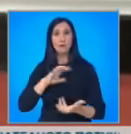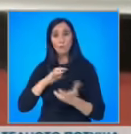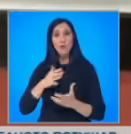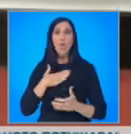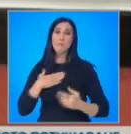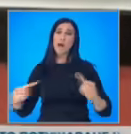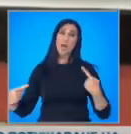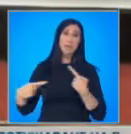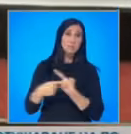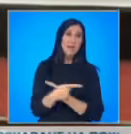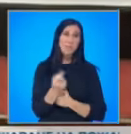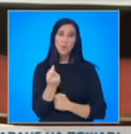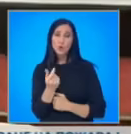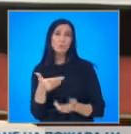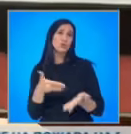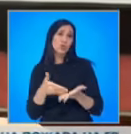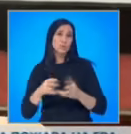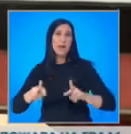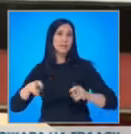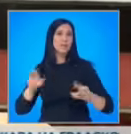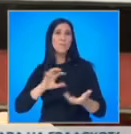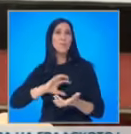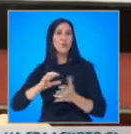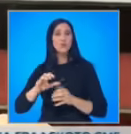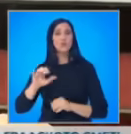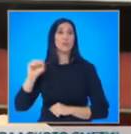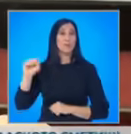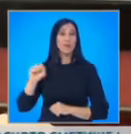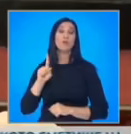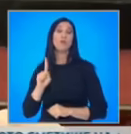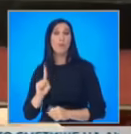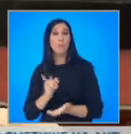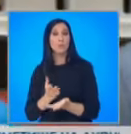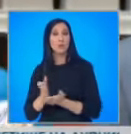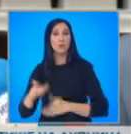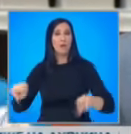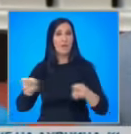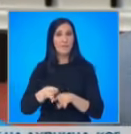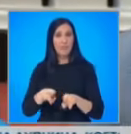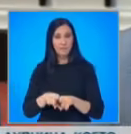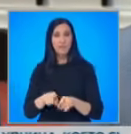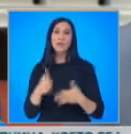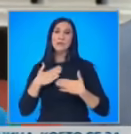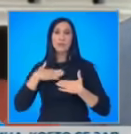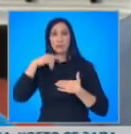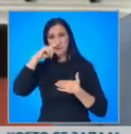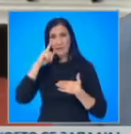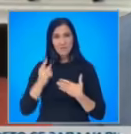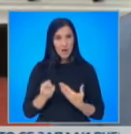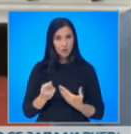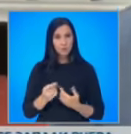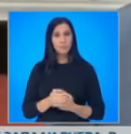имаме разминавания, разбира се, в детайлите, защото все пак сме различни политически формации, но посоката е една и съща. За нас е важно,